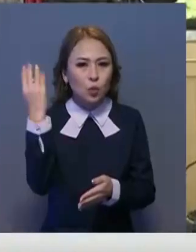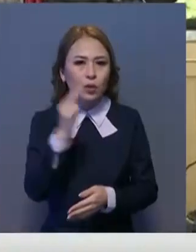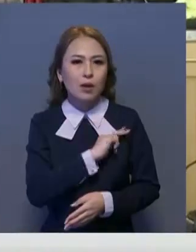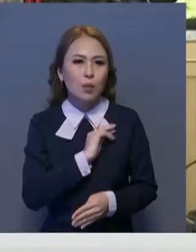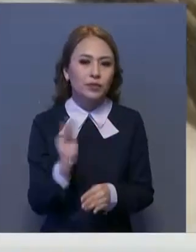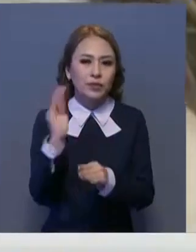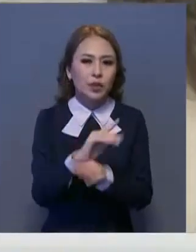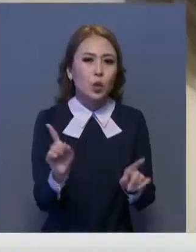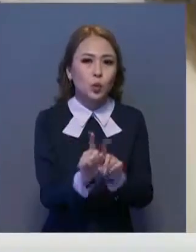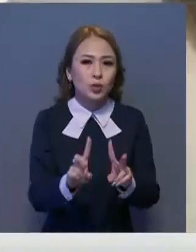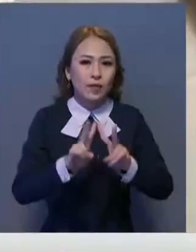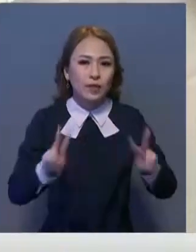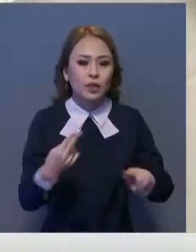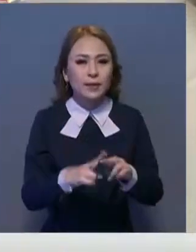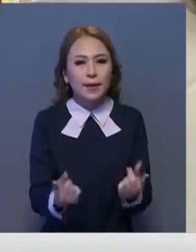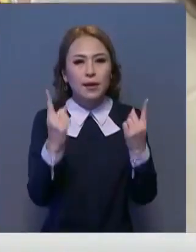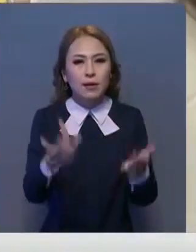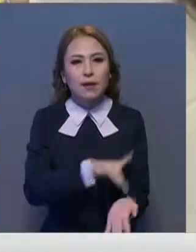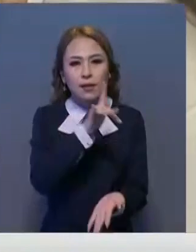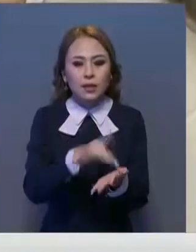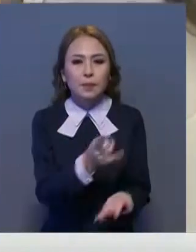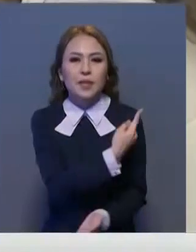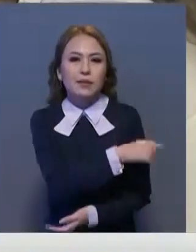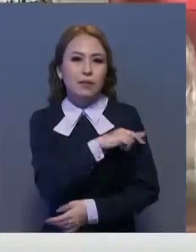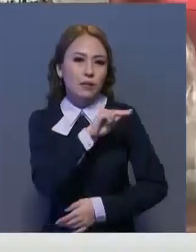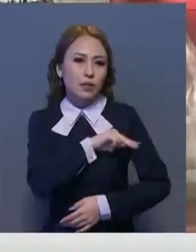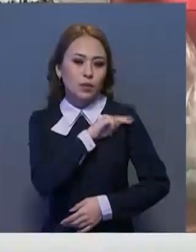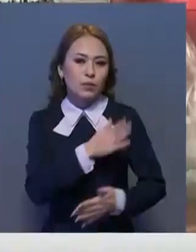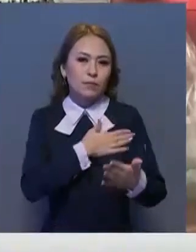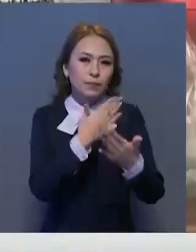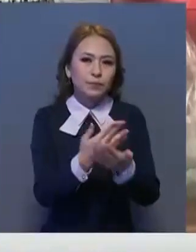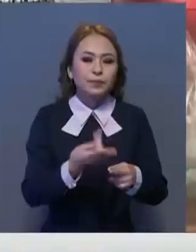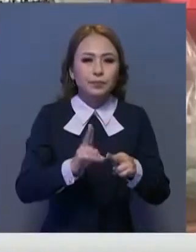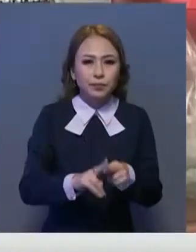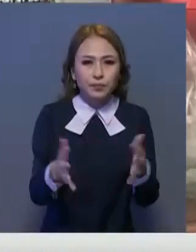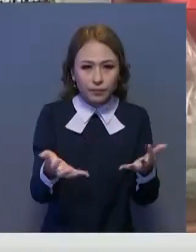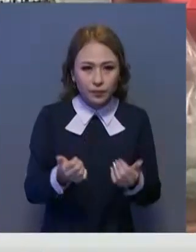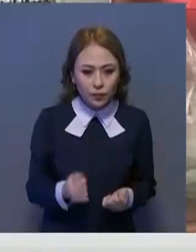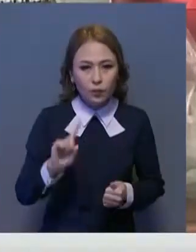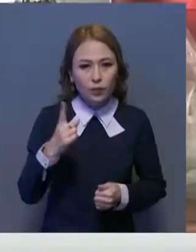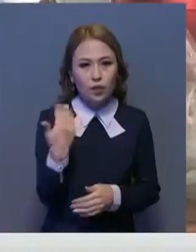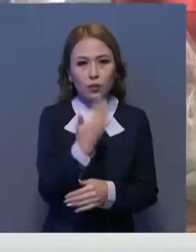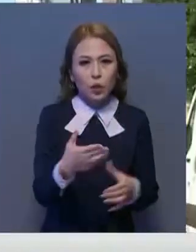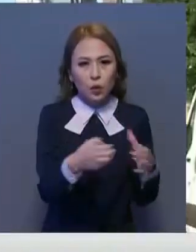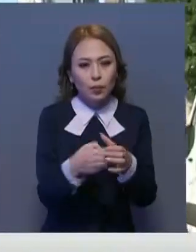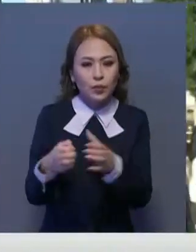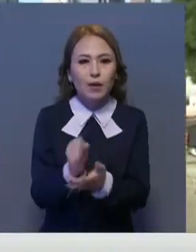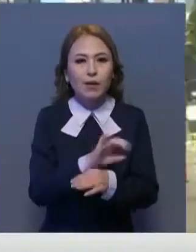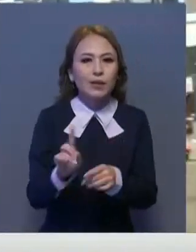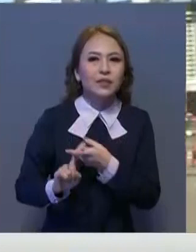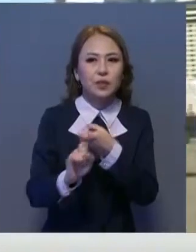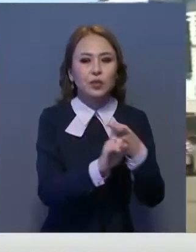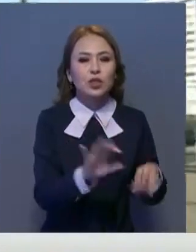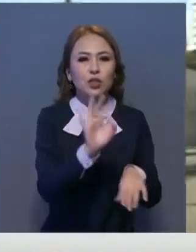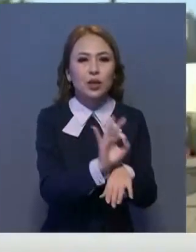қоса атқаруда. Сондай-ақ ірі қаланың медицина қызметкерлерде екпіні бірінші болып қабылдап жатыр. Өйткені бұл топтар коронавирусқа